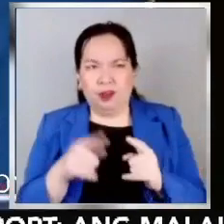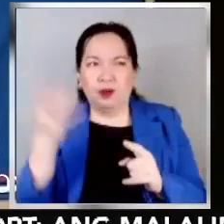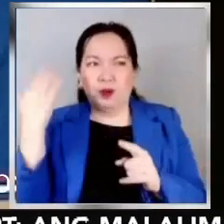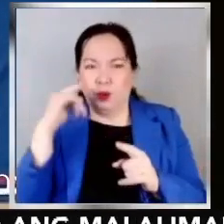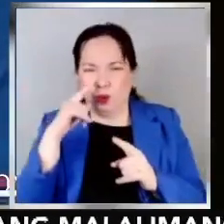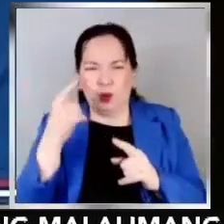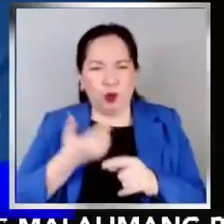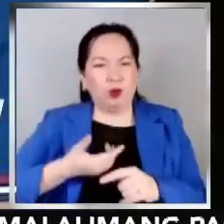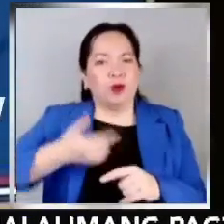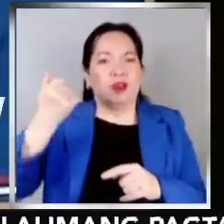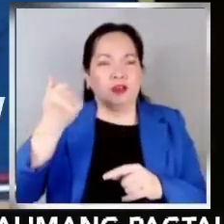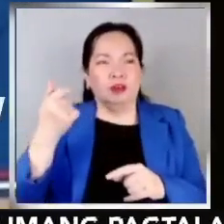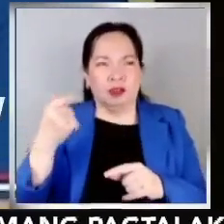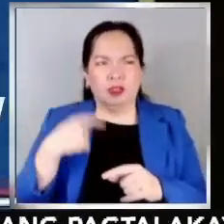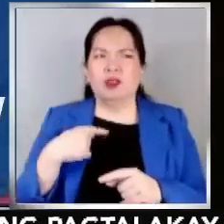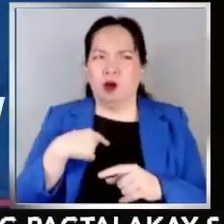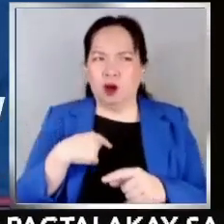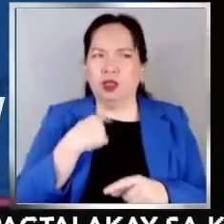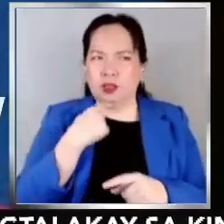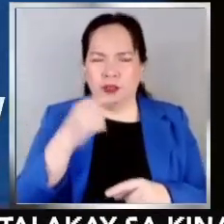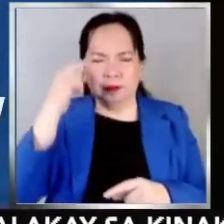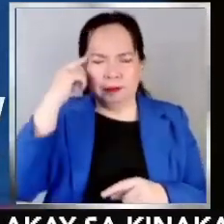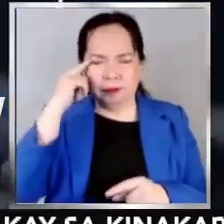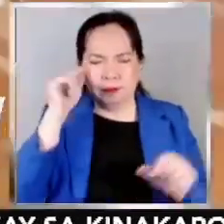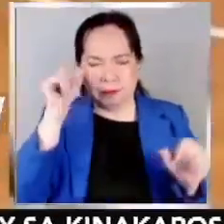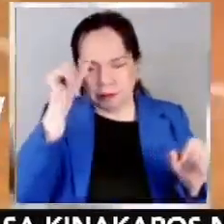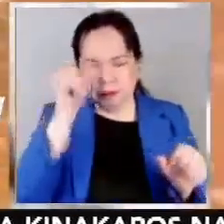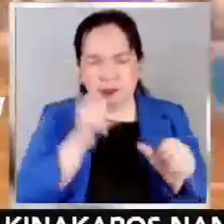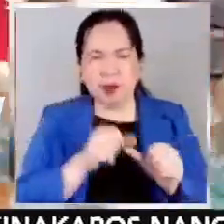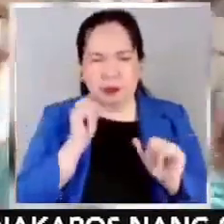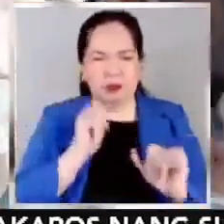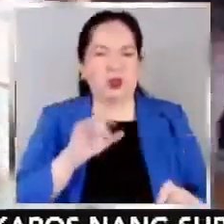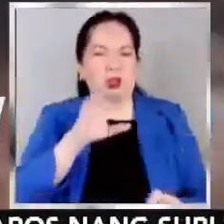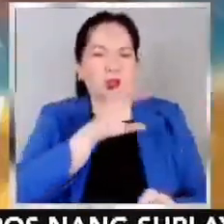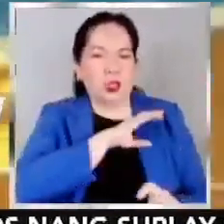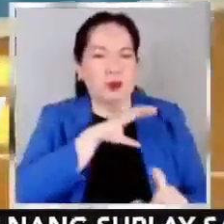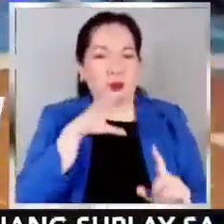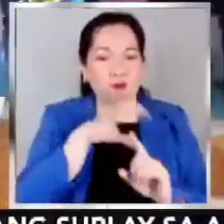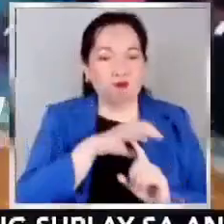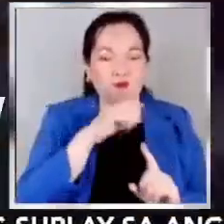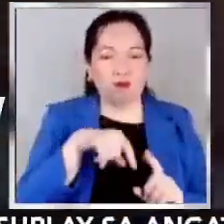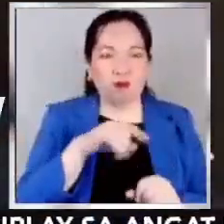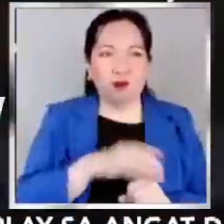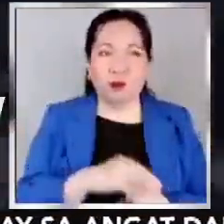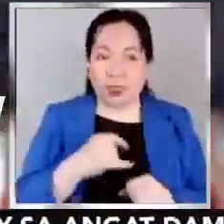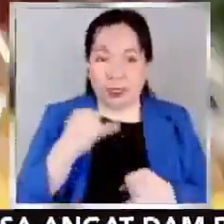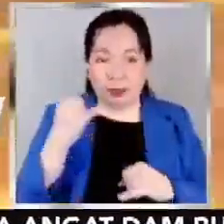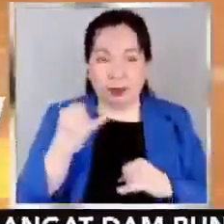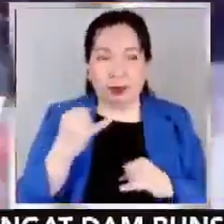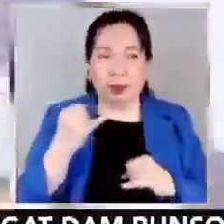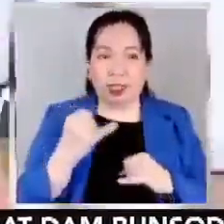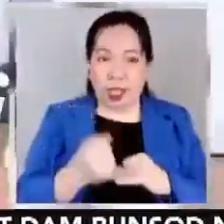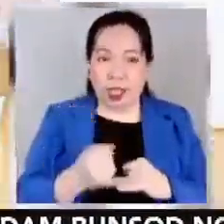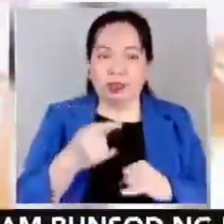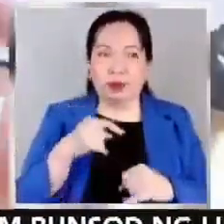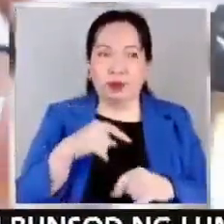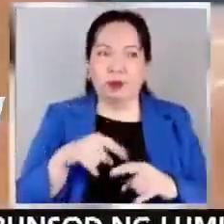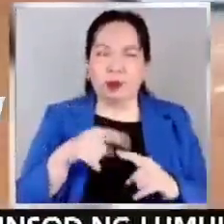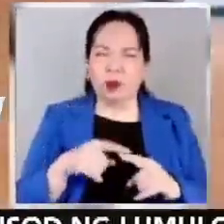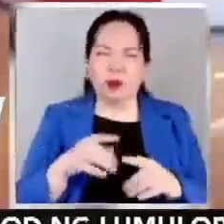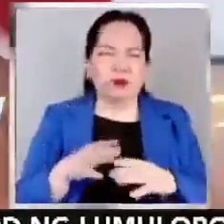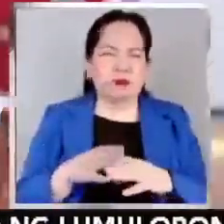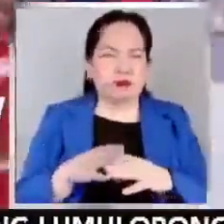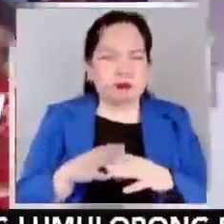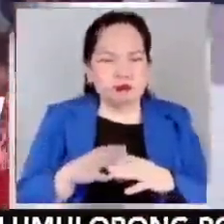namin, lagi ko naman minamindset na still champion pa rin kayo. Ito ang huli, pero isa sa pinakamalaking sporting event ng Season